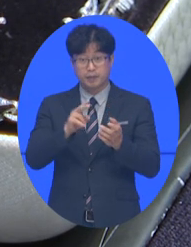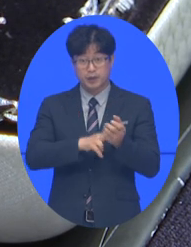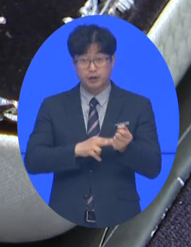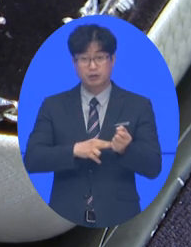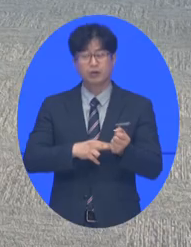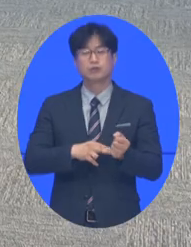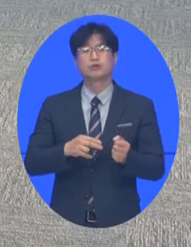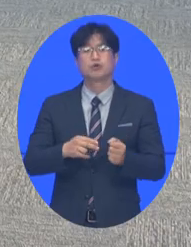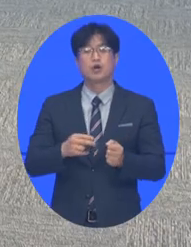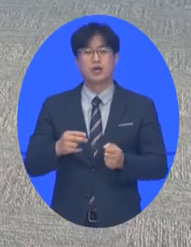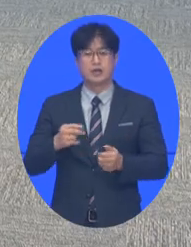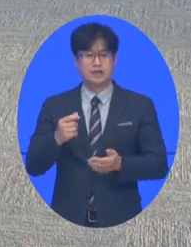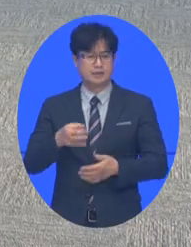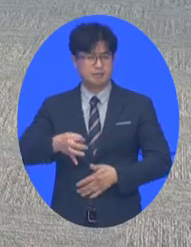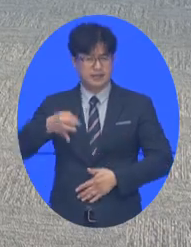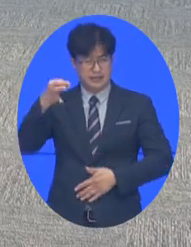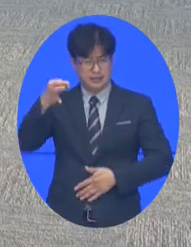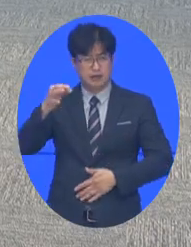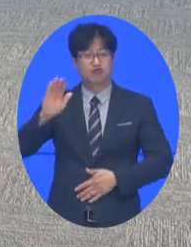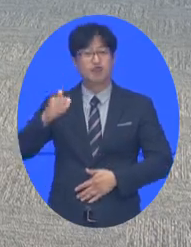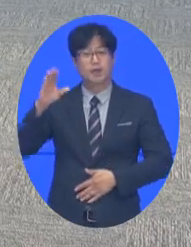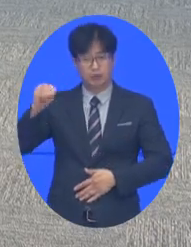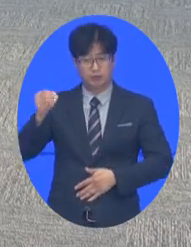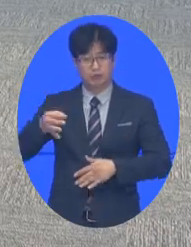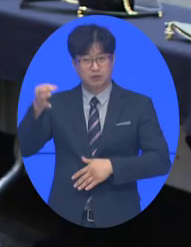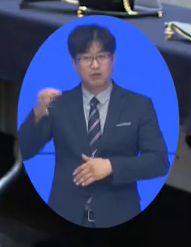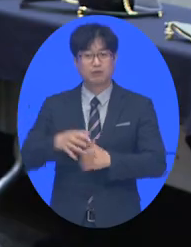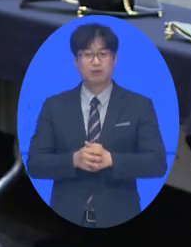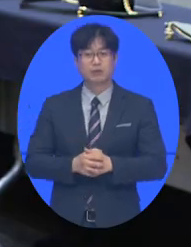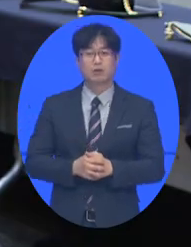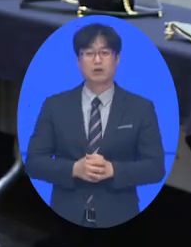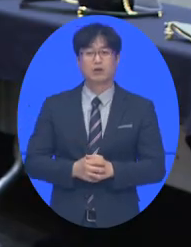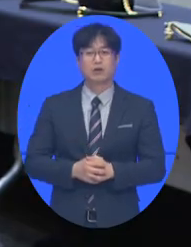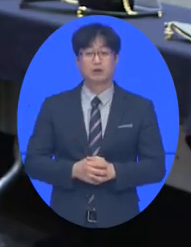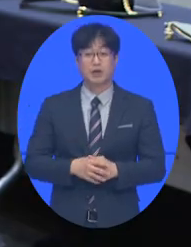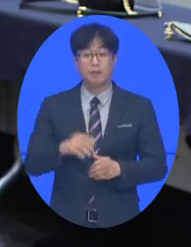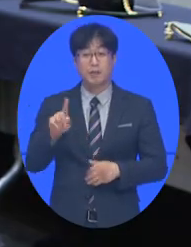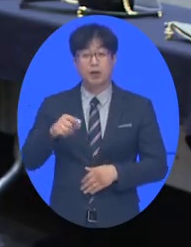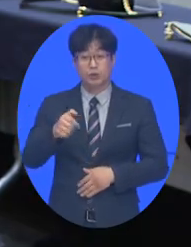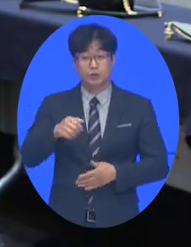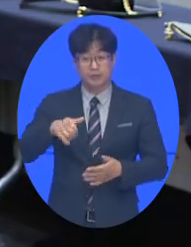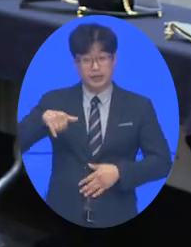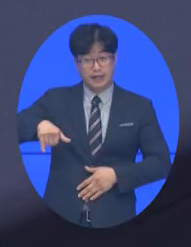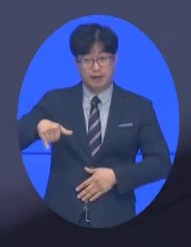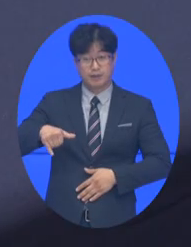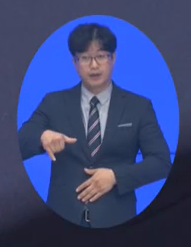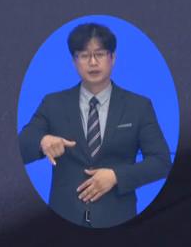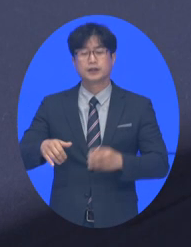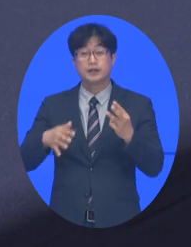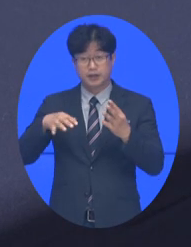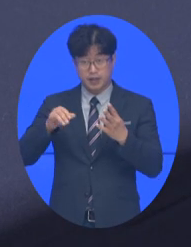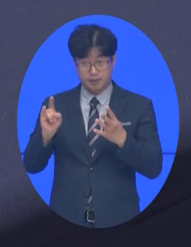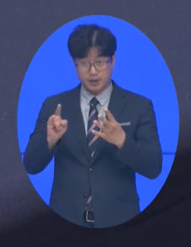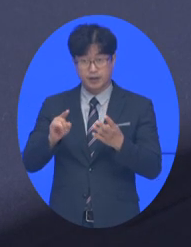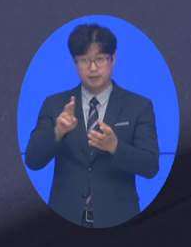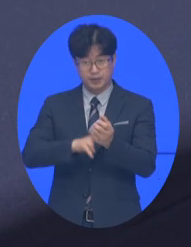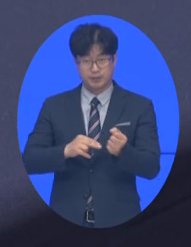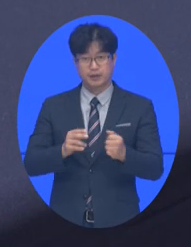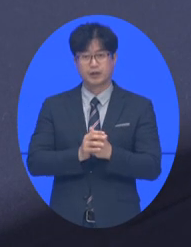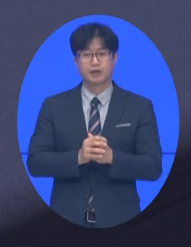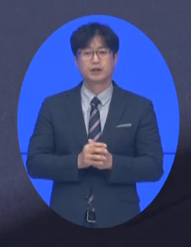999만 9,990원이라는 가장 높은 낙찰가를 기록. 최저 입찰가가 150만 원인 샤넬 핸드백은 4배에 낙찰되는